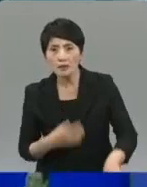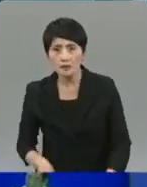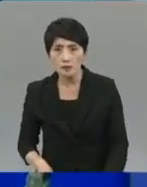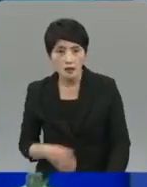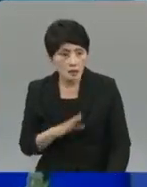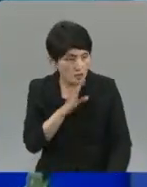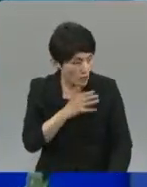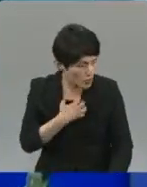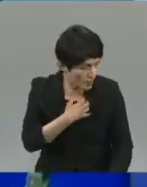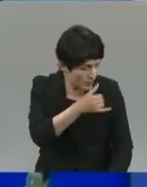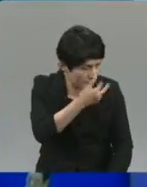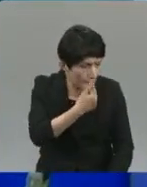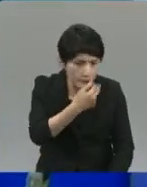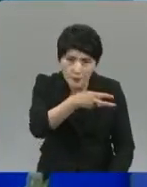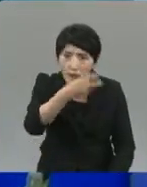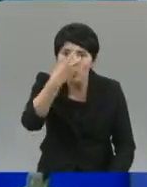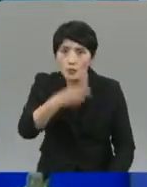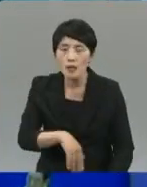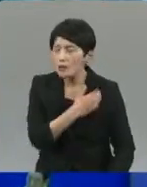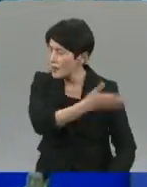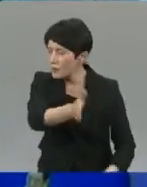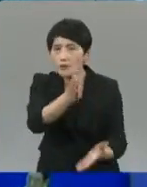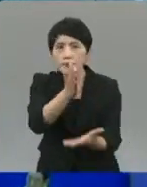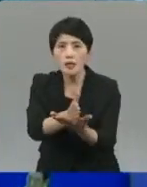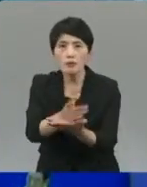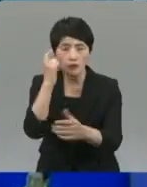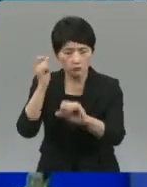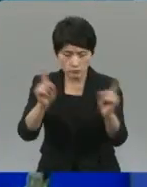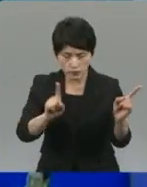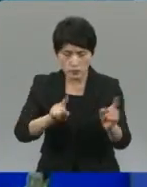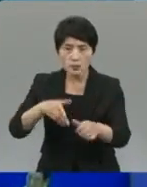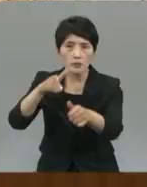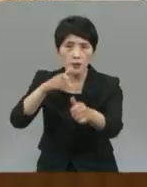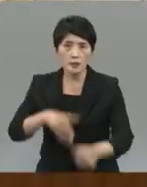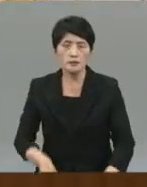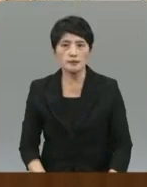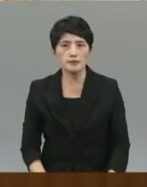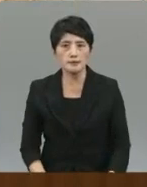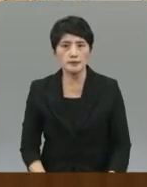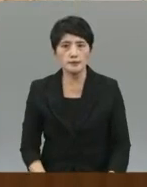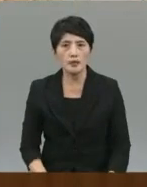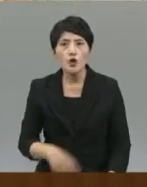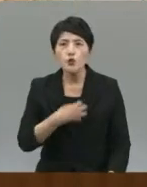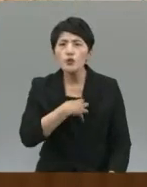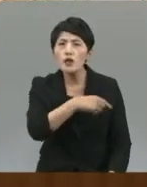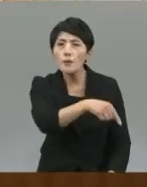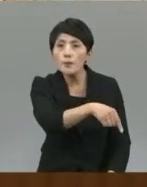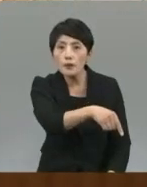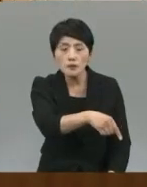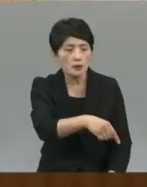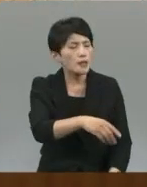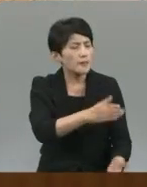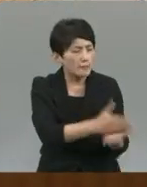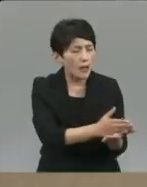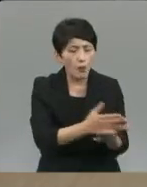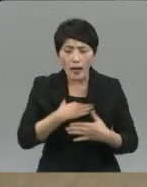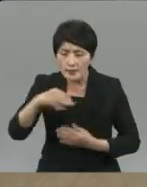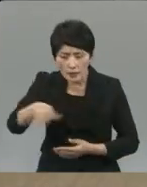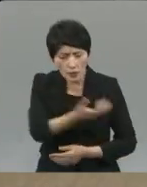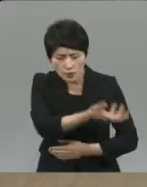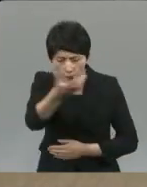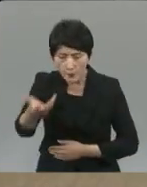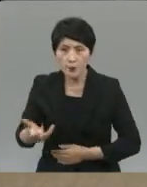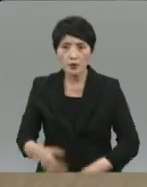đặc biệt tổng thống chỉ ra rằng công tác quản lý sạt lở đất yếu kém Đã dẫn tới tình hình thương vong lớn nhấn mạnh